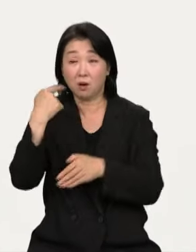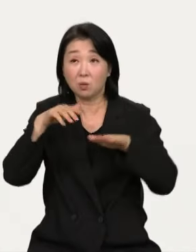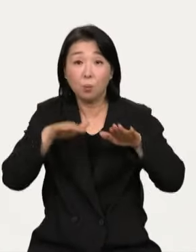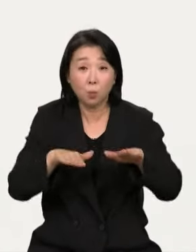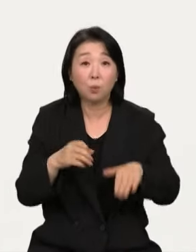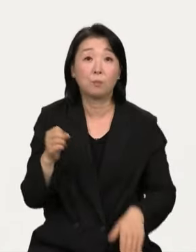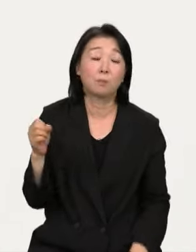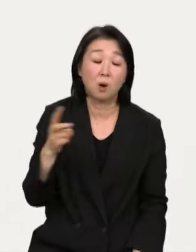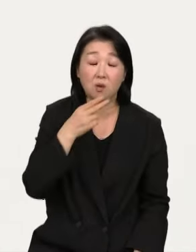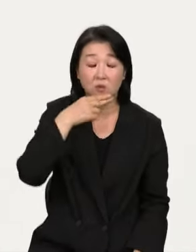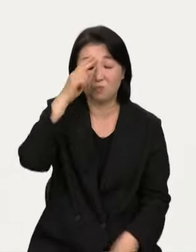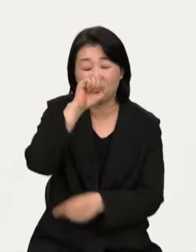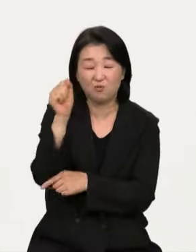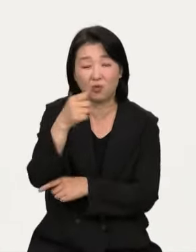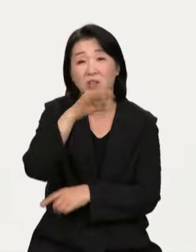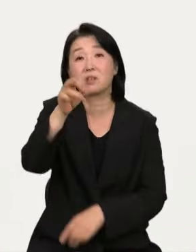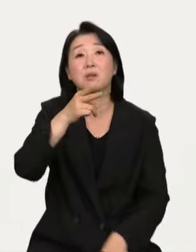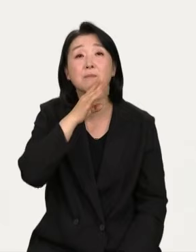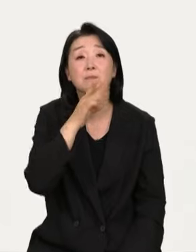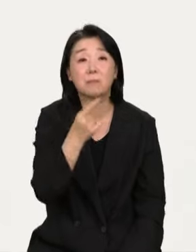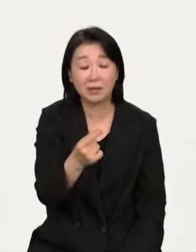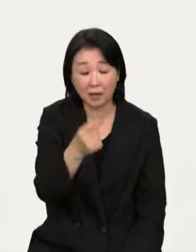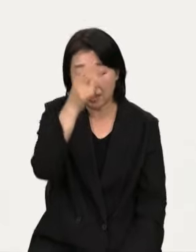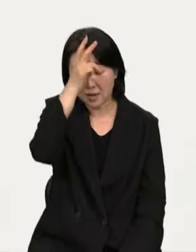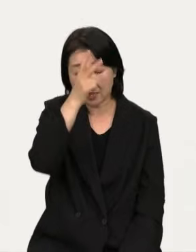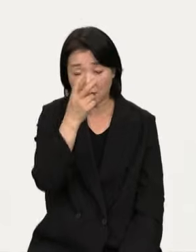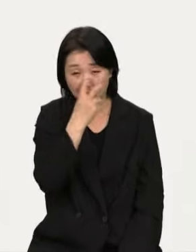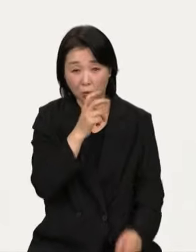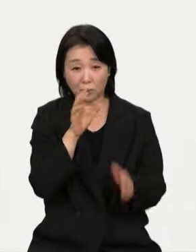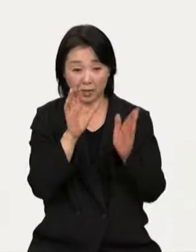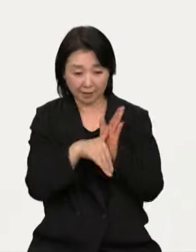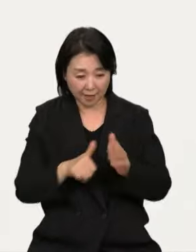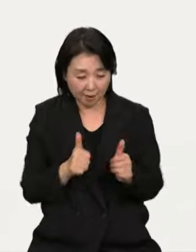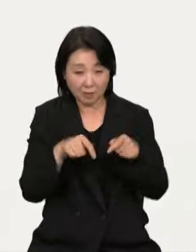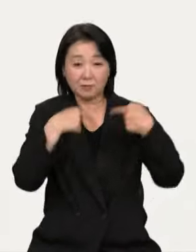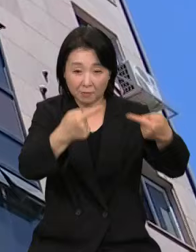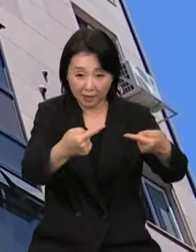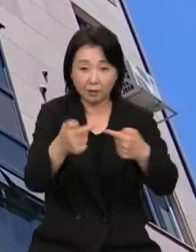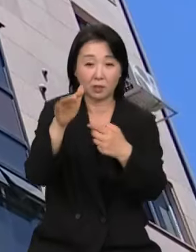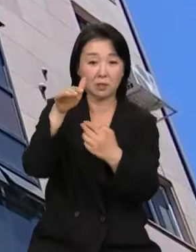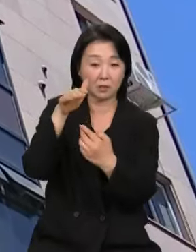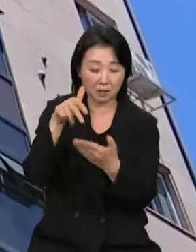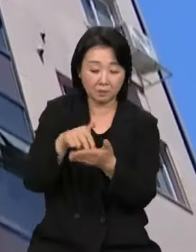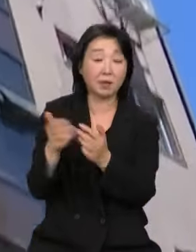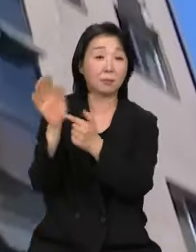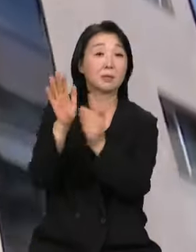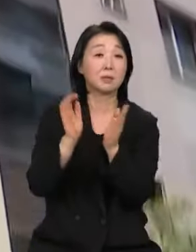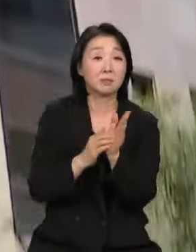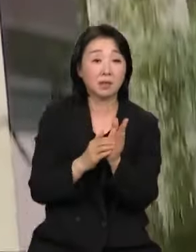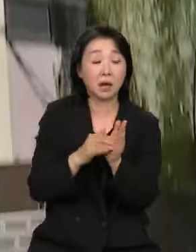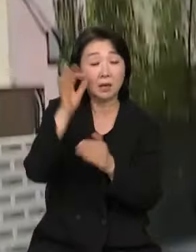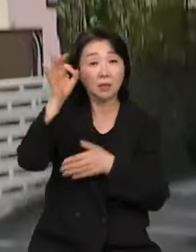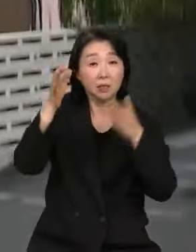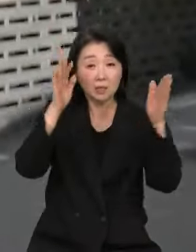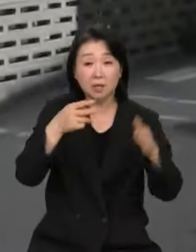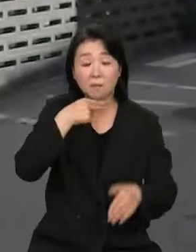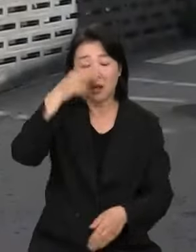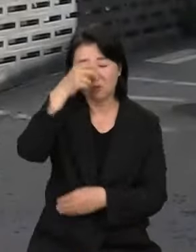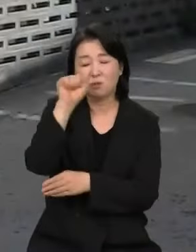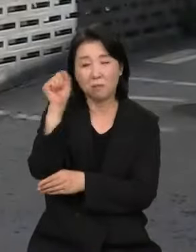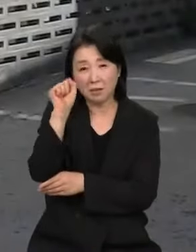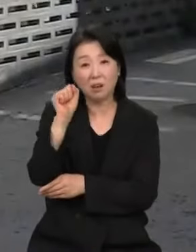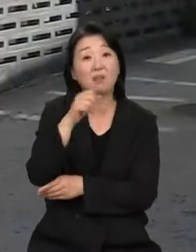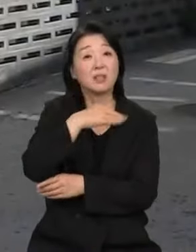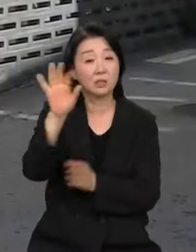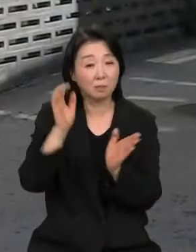오늘도 음주운전을 인정한다며 경찰 조사에 성실하게 임하겠다고 밝혔습니다 10일만에 술을 마셨다는 걸 인정한